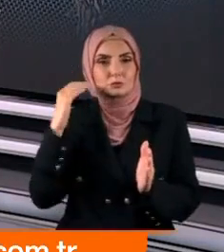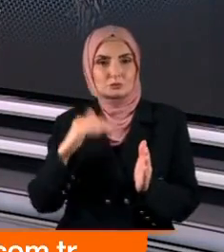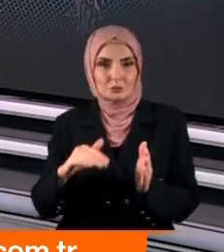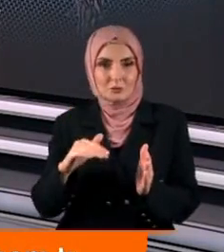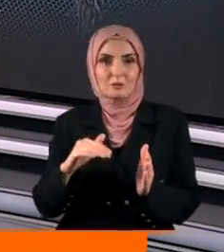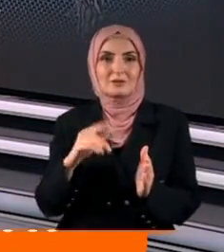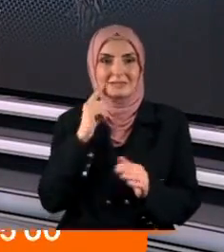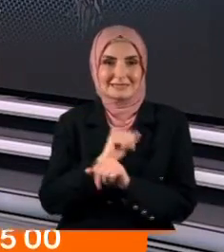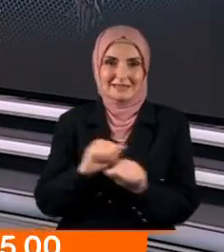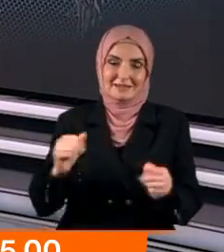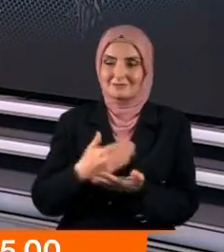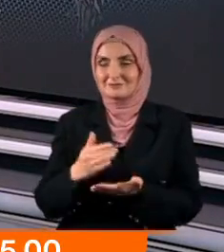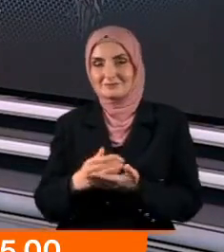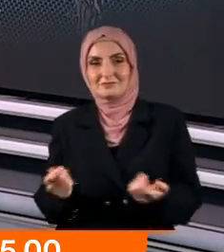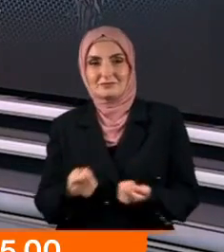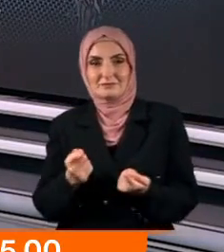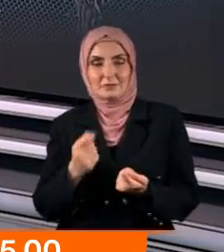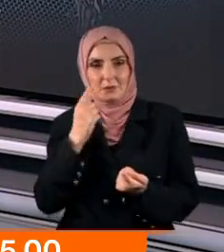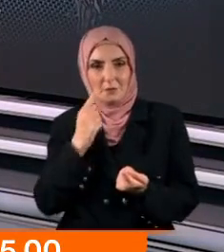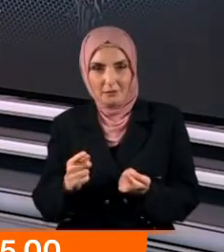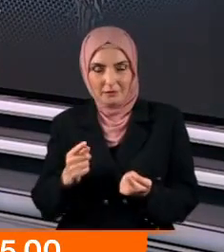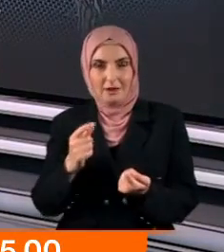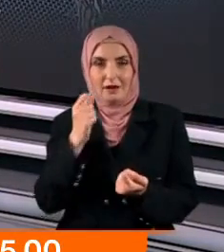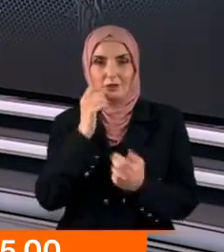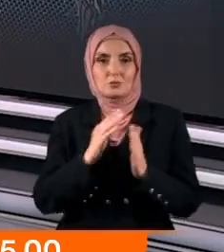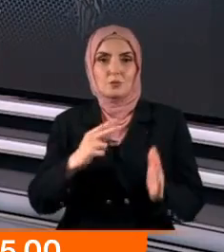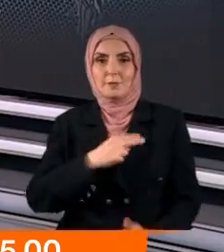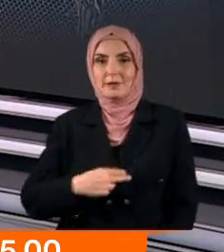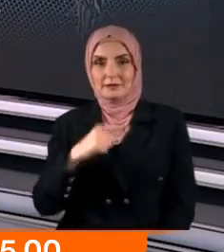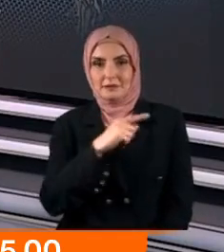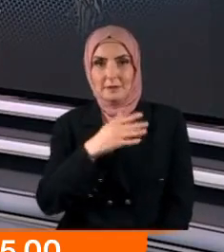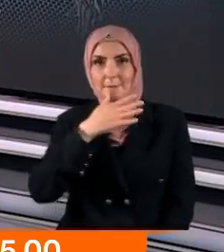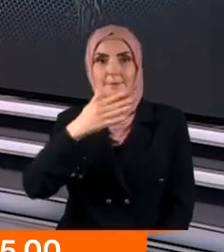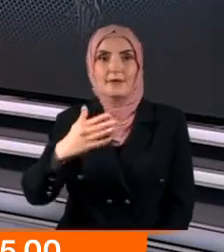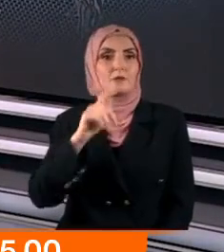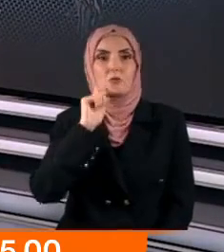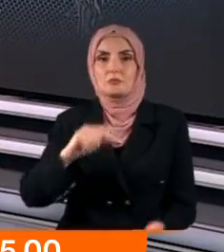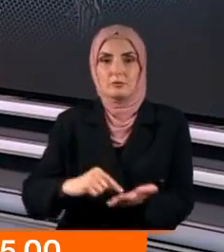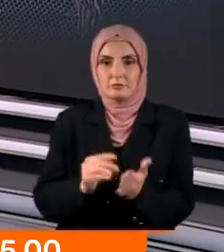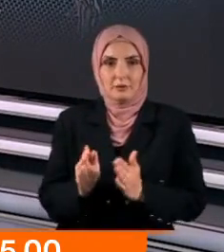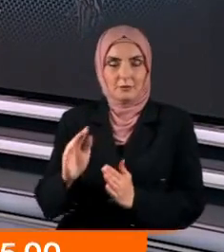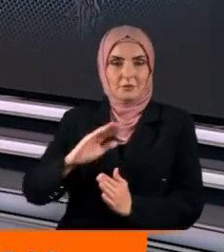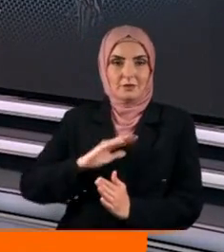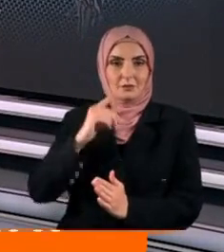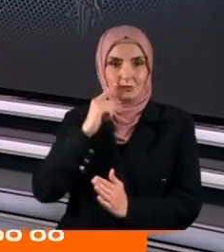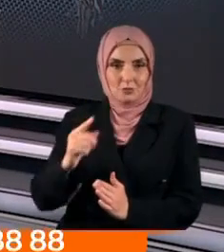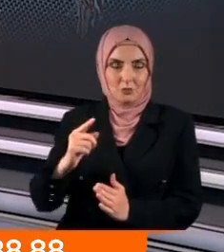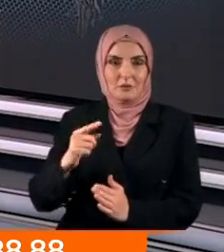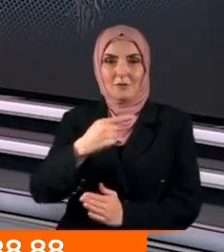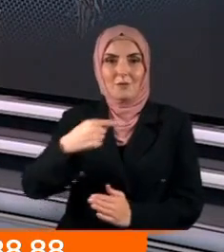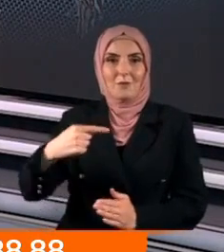Ankara Büyükşehir Belediyesi ekipleri daha 5 yıllık sözleşmesi olan talihsiz köftecinin konteynerini yerinden kaldırdı. Ali İhsan